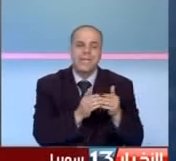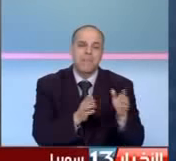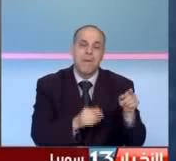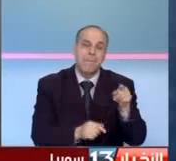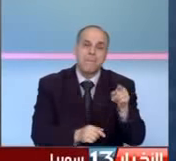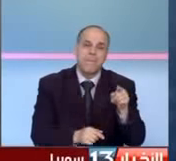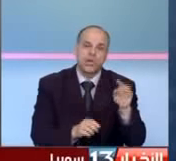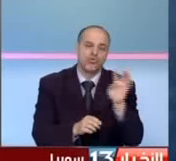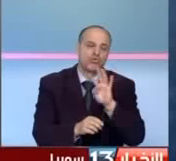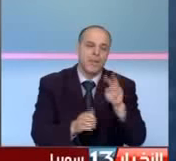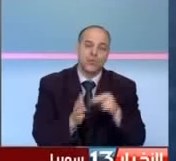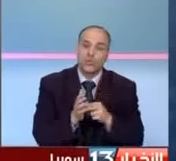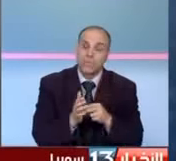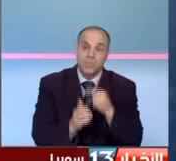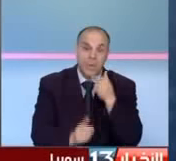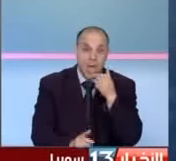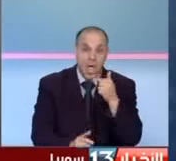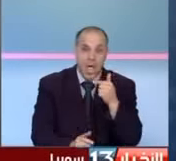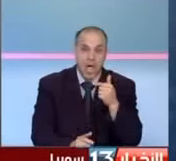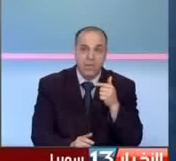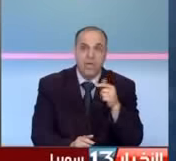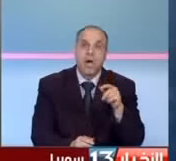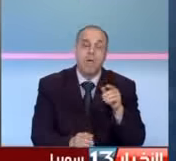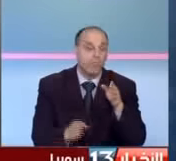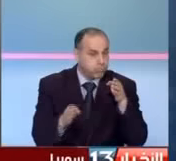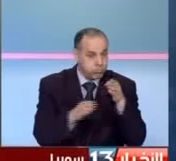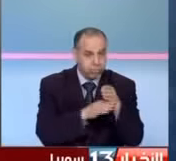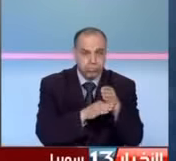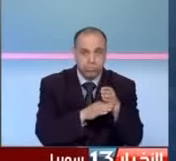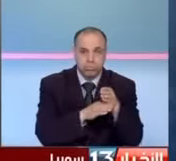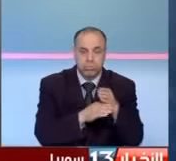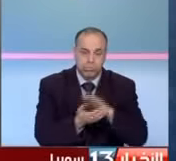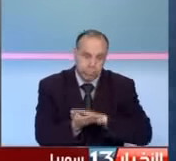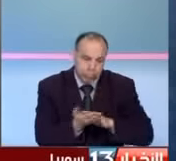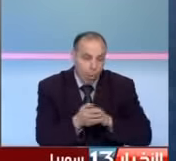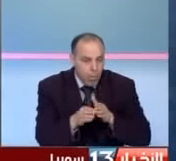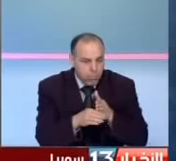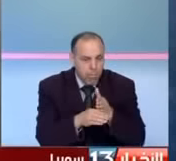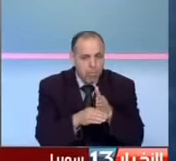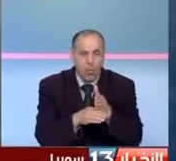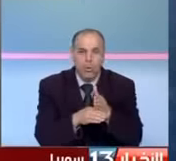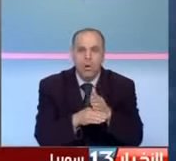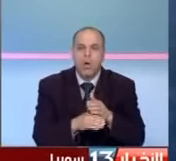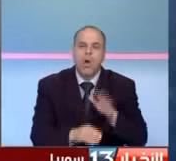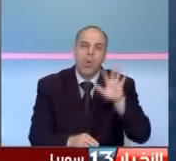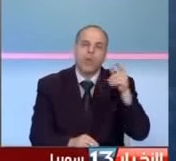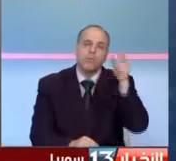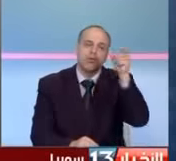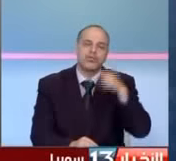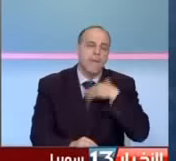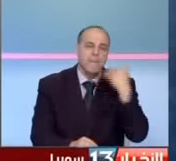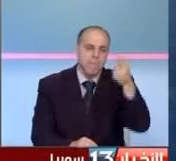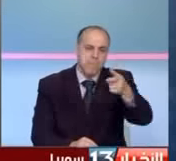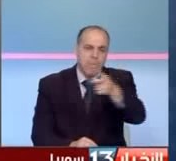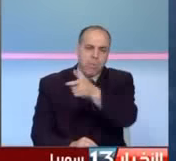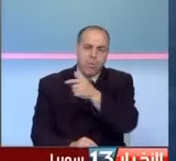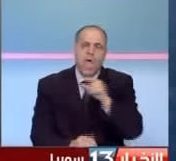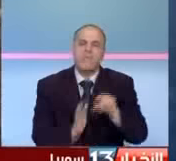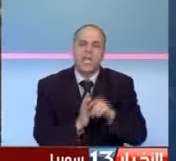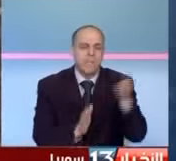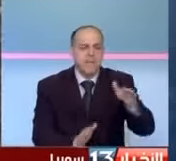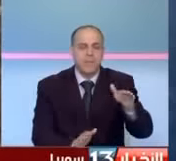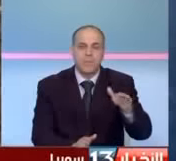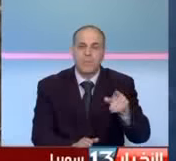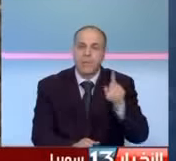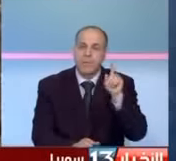الواقعة شمال سوريا، حيث تمكنت خلال عملية توغل في المنطقة من قتل 51 عنصرا تابعا لداعش،